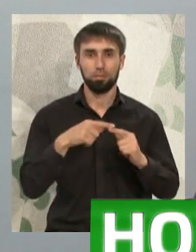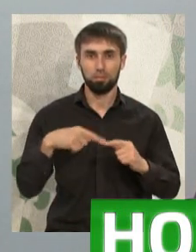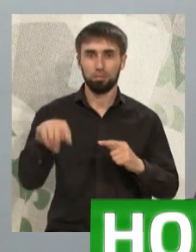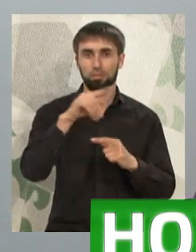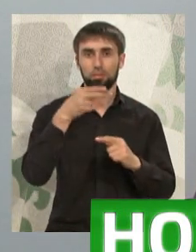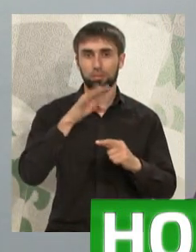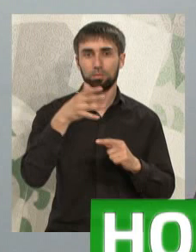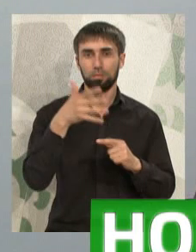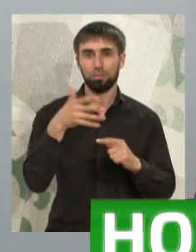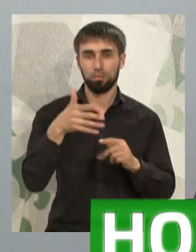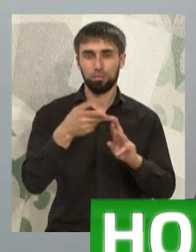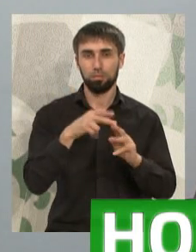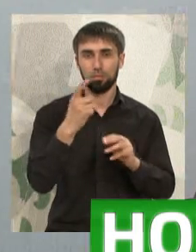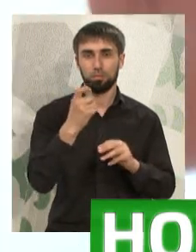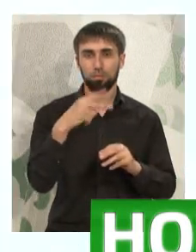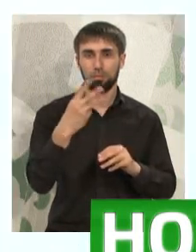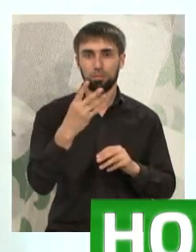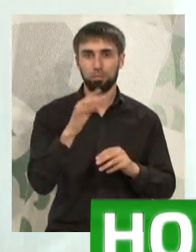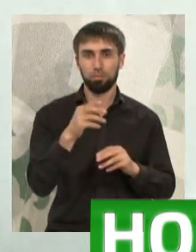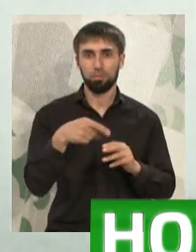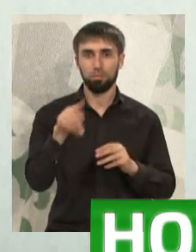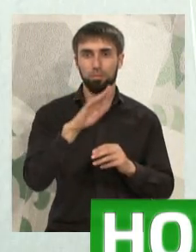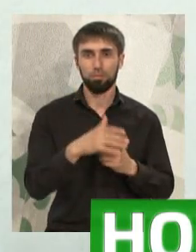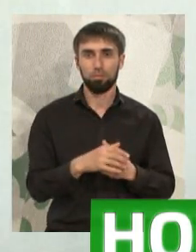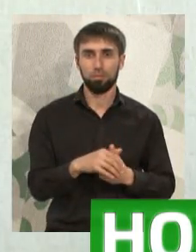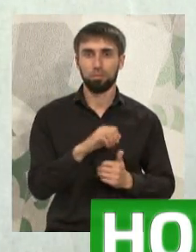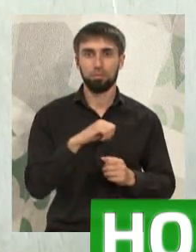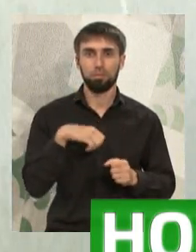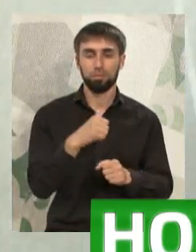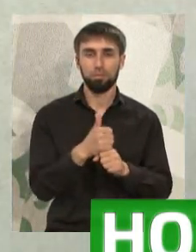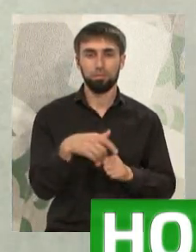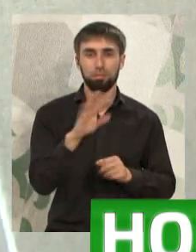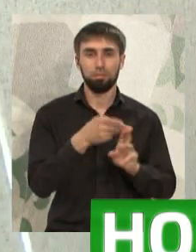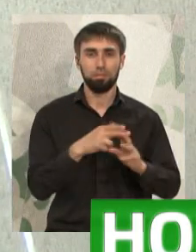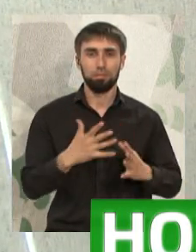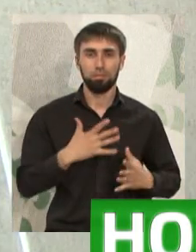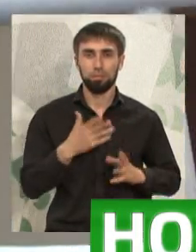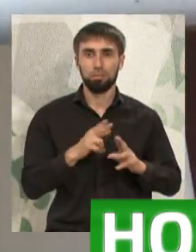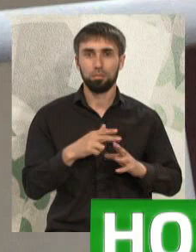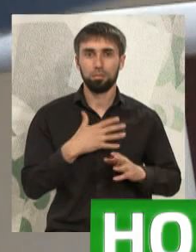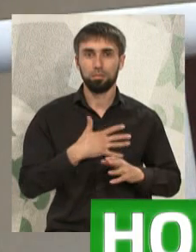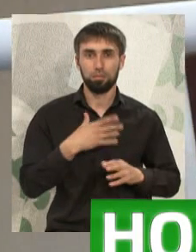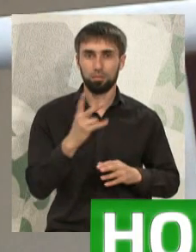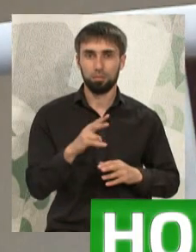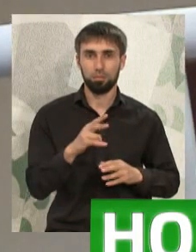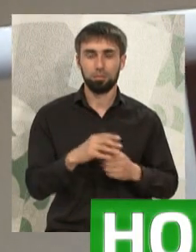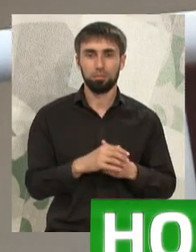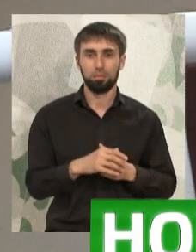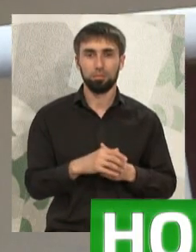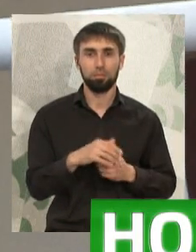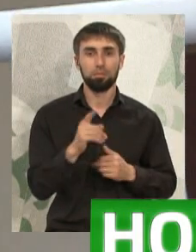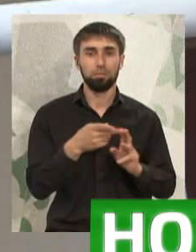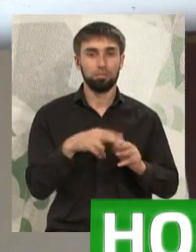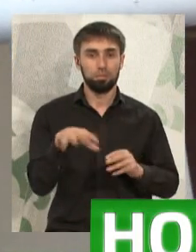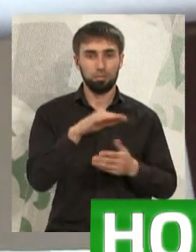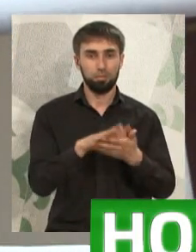будет осуществляться в сумме 5 123 рубля. Самое главное – не паниковать. Выплаты успеют получить абсолютно все, поскольку заявление